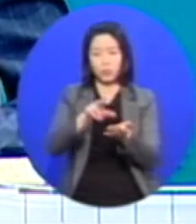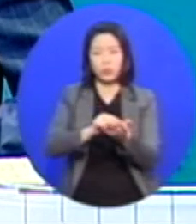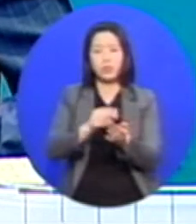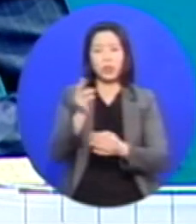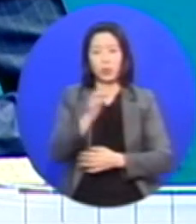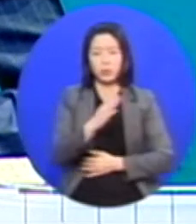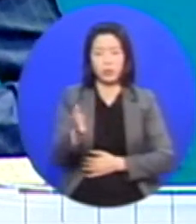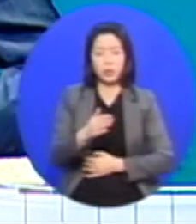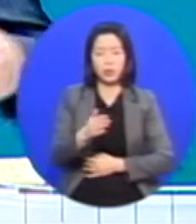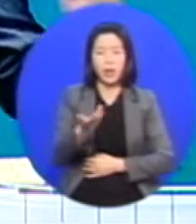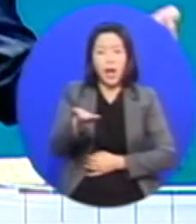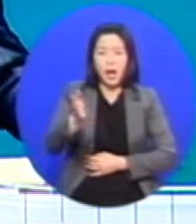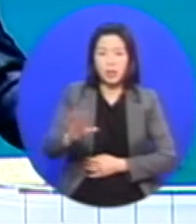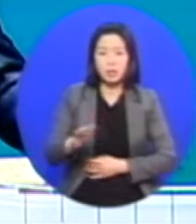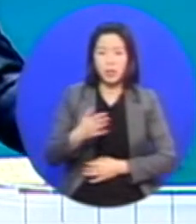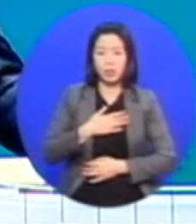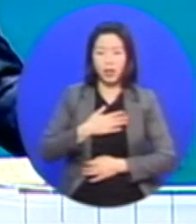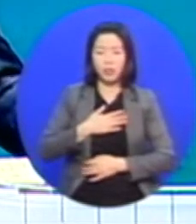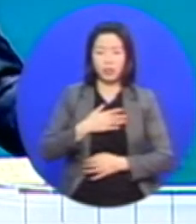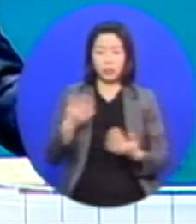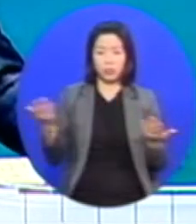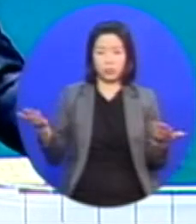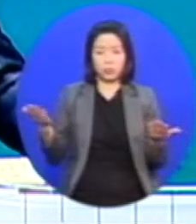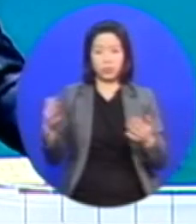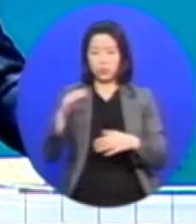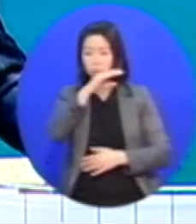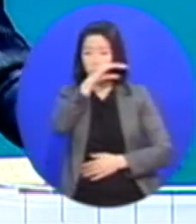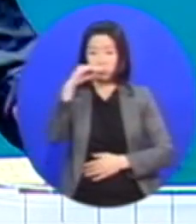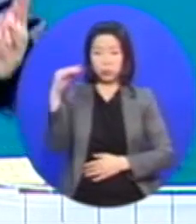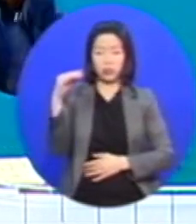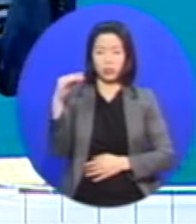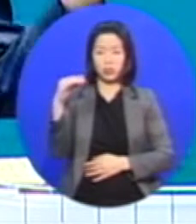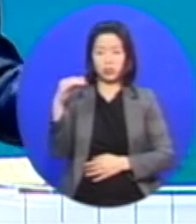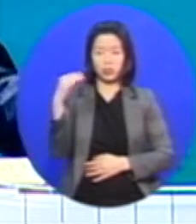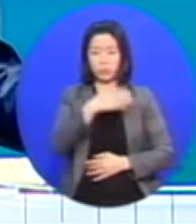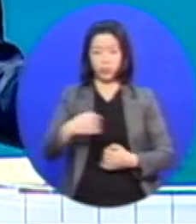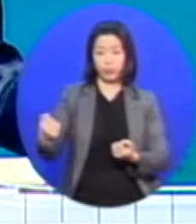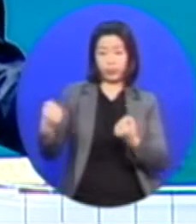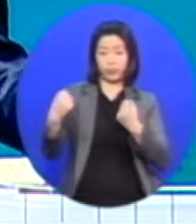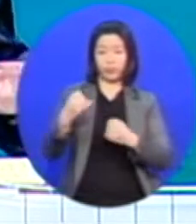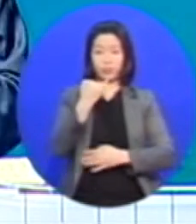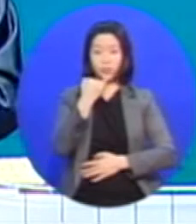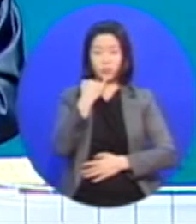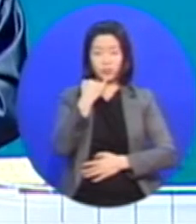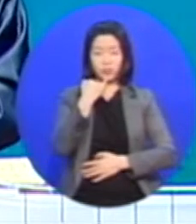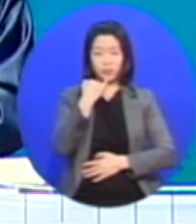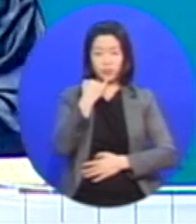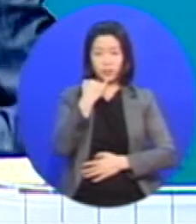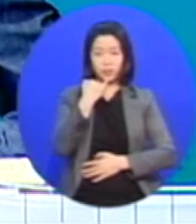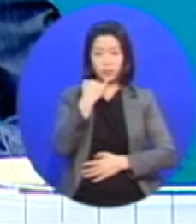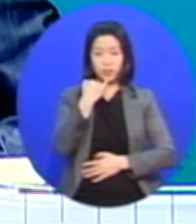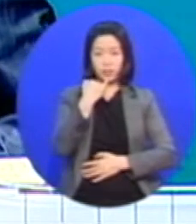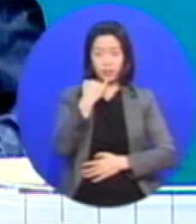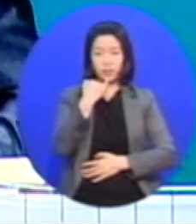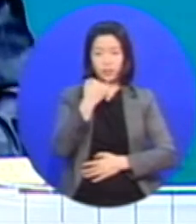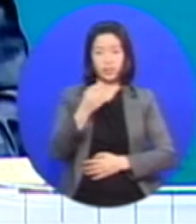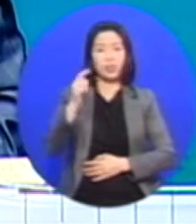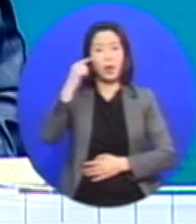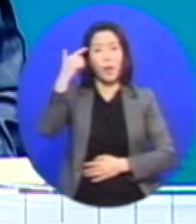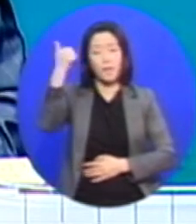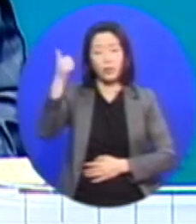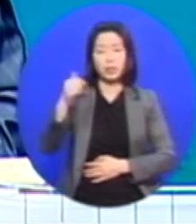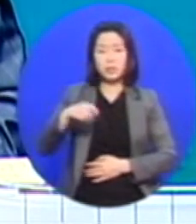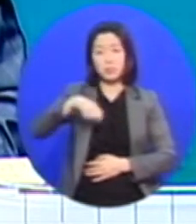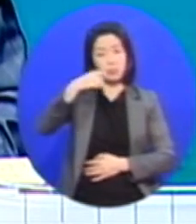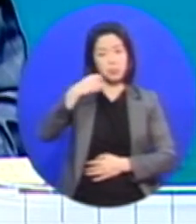그러나 난 멀쩡한 데모 나 멀쩡한데 그죠 목사님 식사나